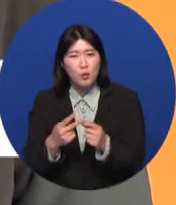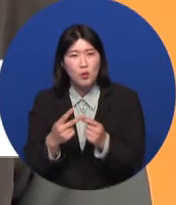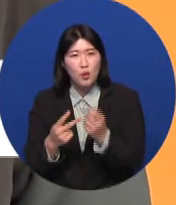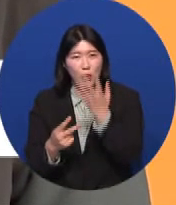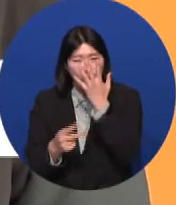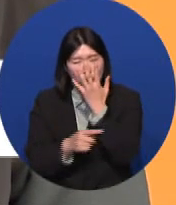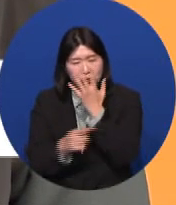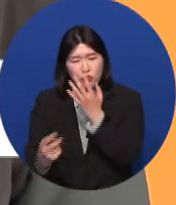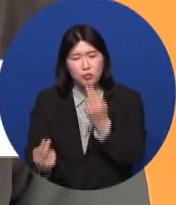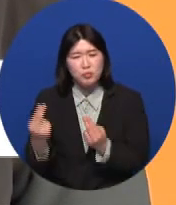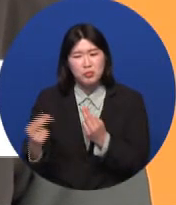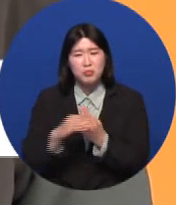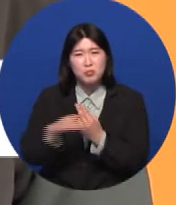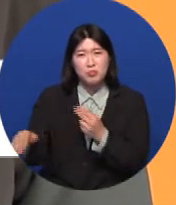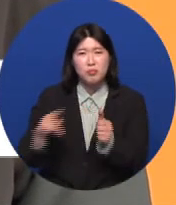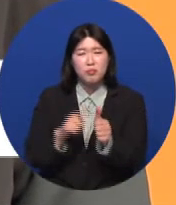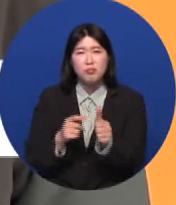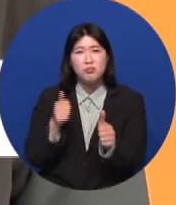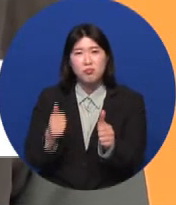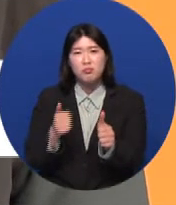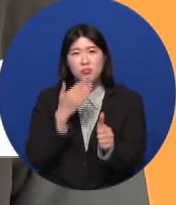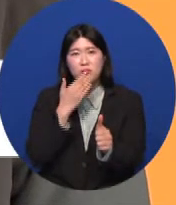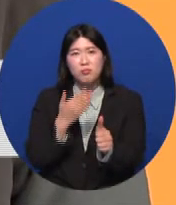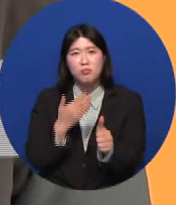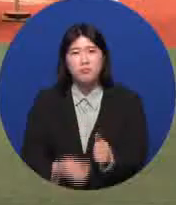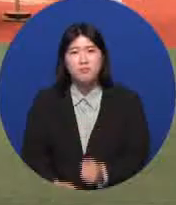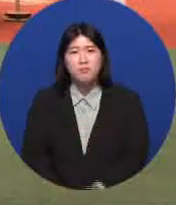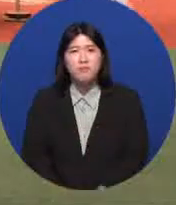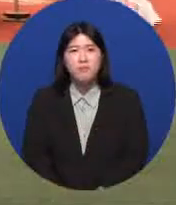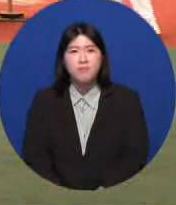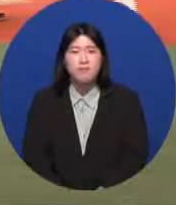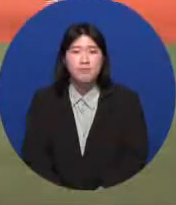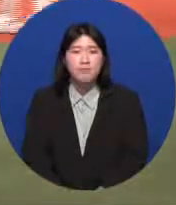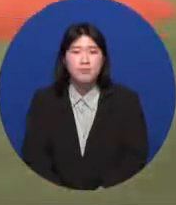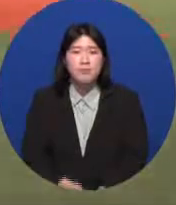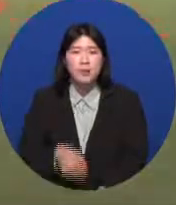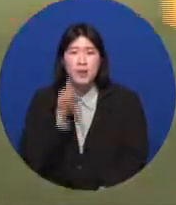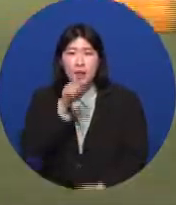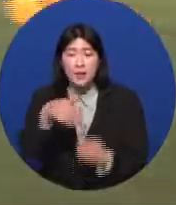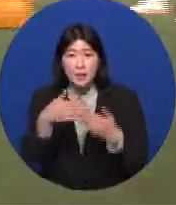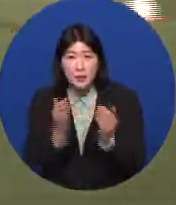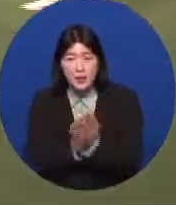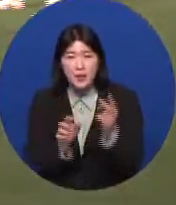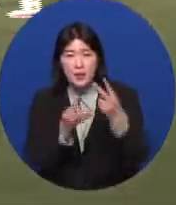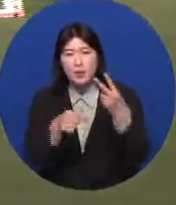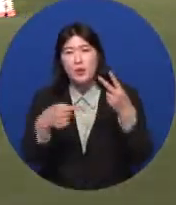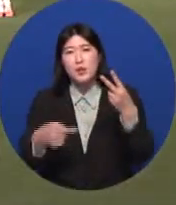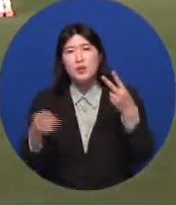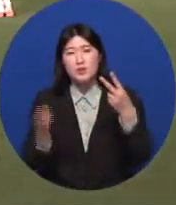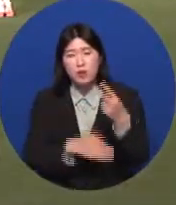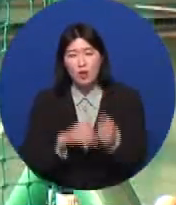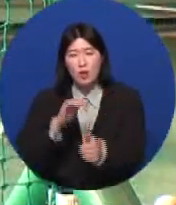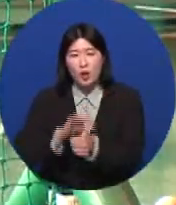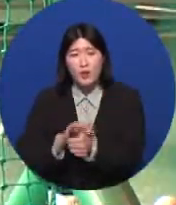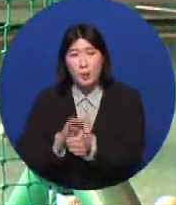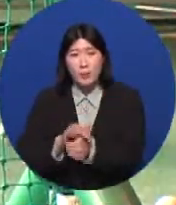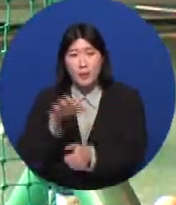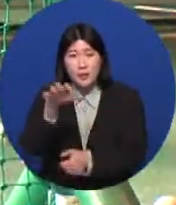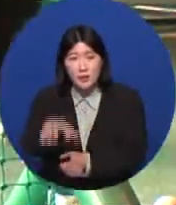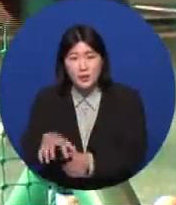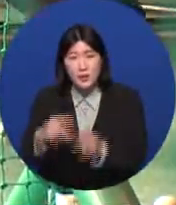비교했을 때 충분히 경쟁력이 있다고 보여 주거든요 하나의 글쓰는 다음 달 1회 부터 경남 거제에서